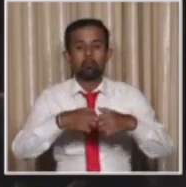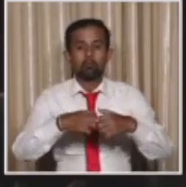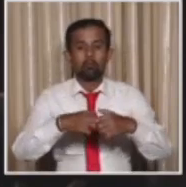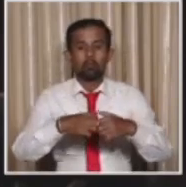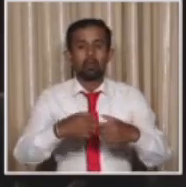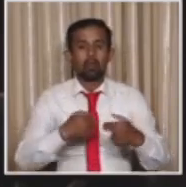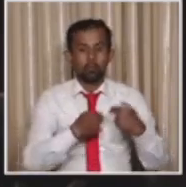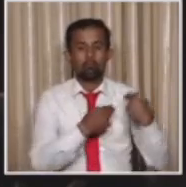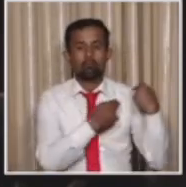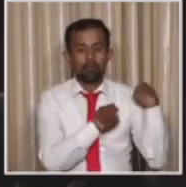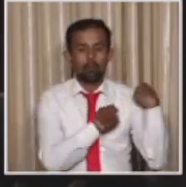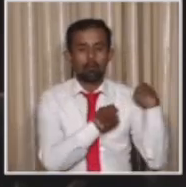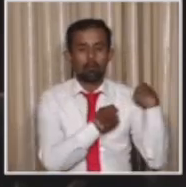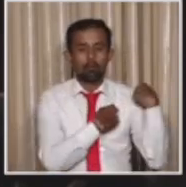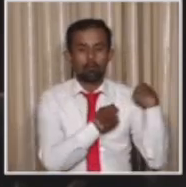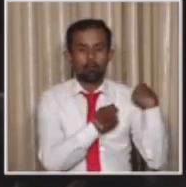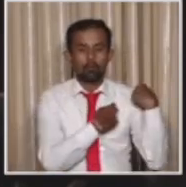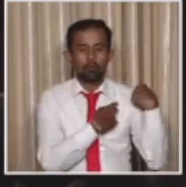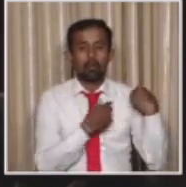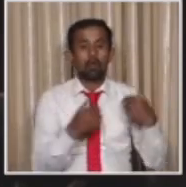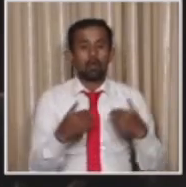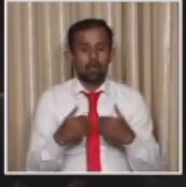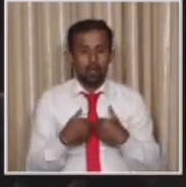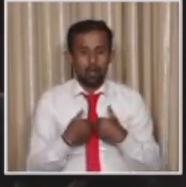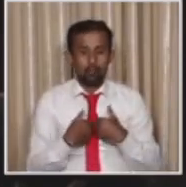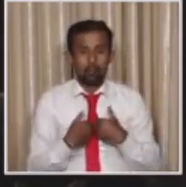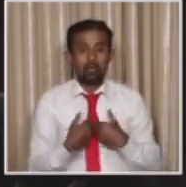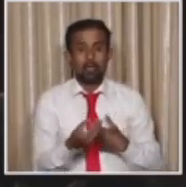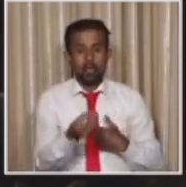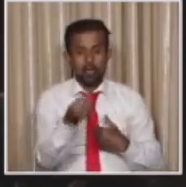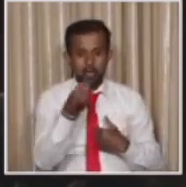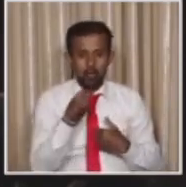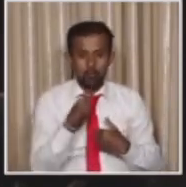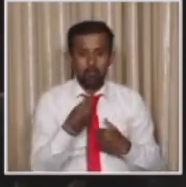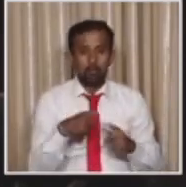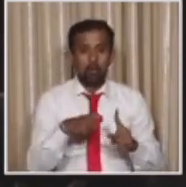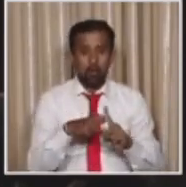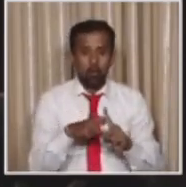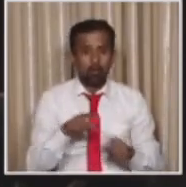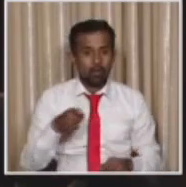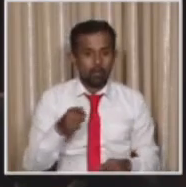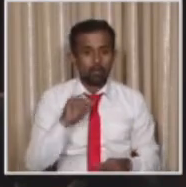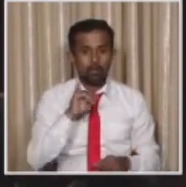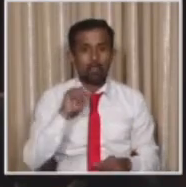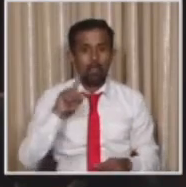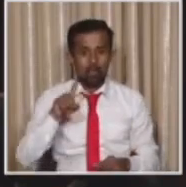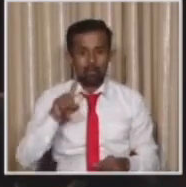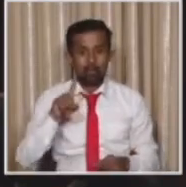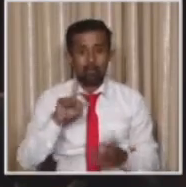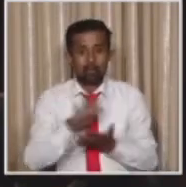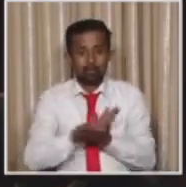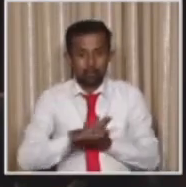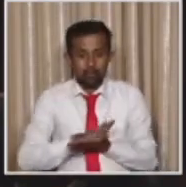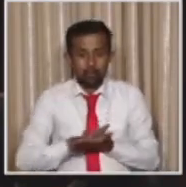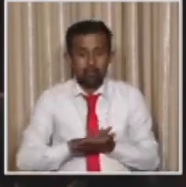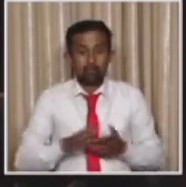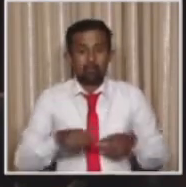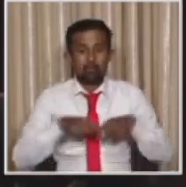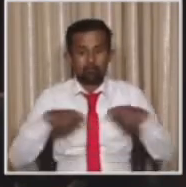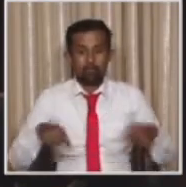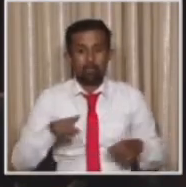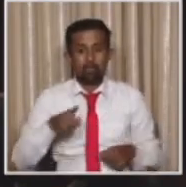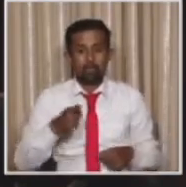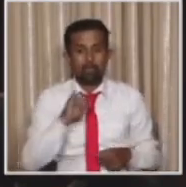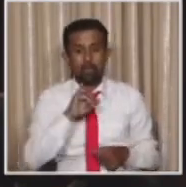අපි වග් කියන්න ඕනේ. එතකොට අඩුමතරමේ අපිට හම්බෙන්න තියෙන කෝටි 161ක්වත් මේ සුද්ධ කිරීම කරන වලට කරපු කෝටි